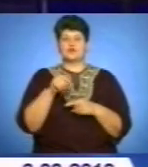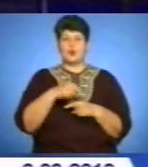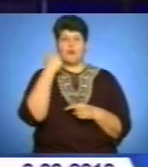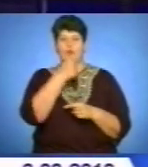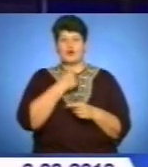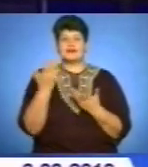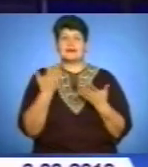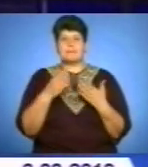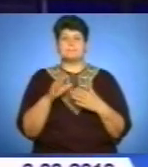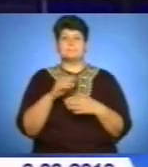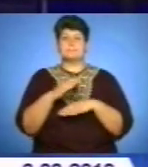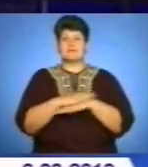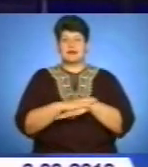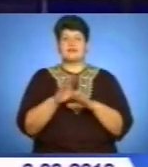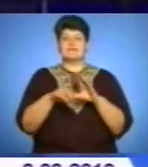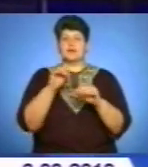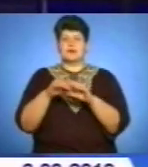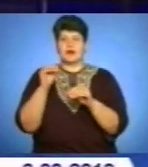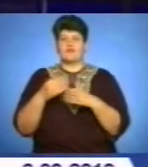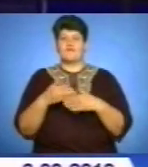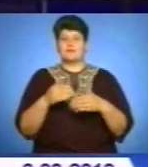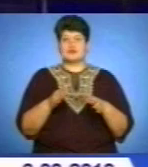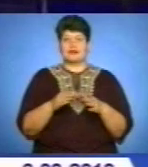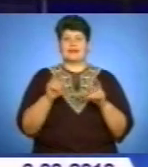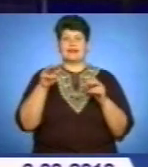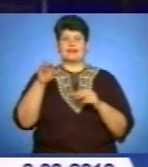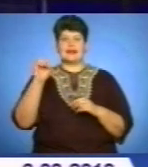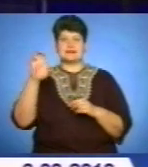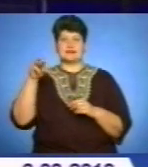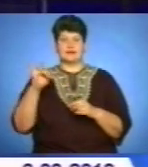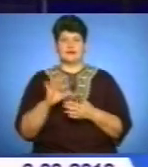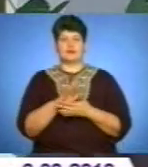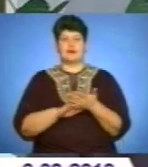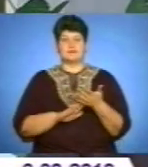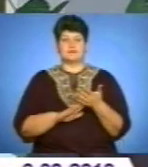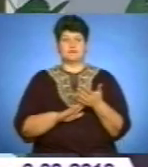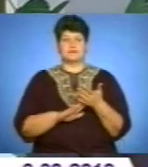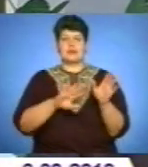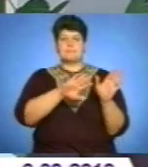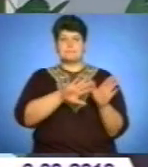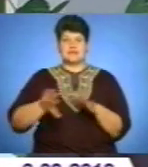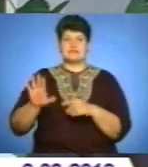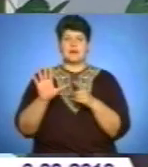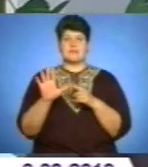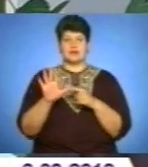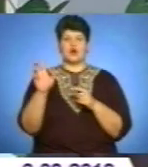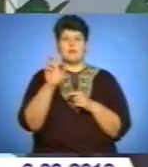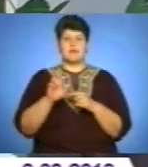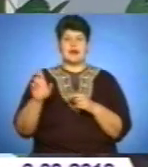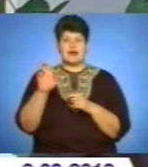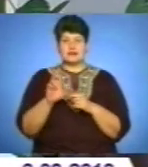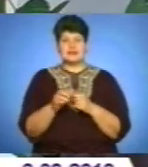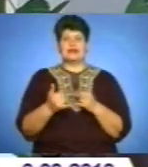які предмети найчастіше вибирають випускники на тестування – далі. Після 5 березня для